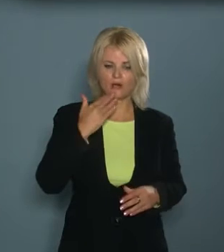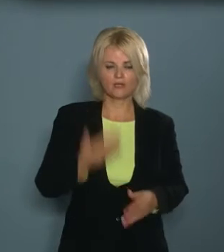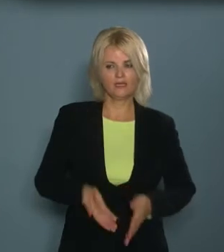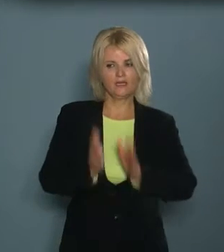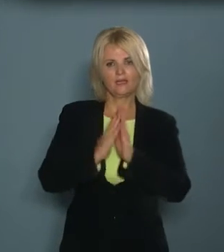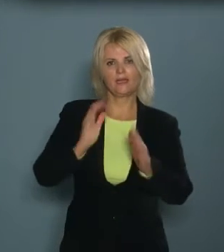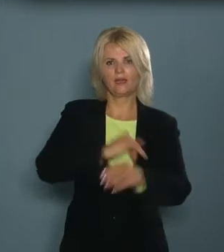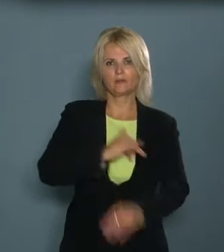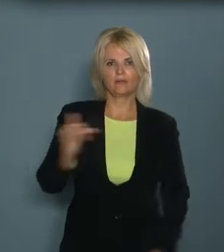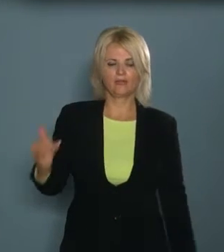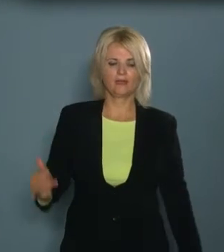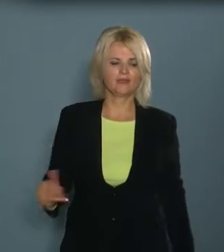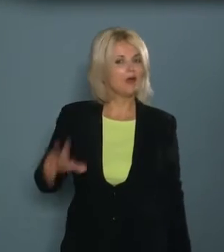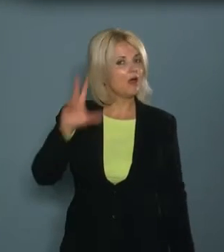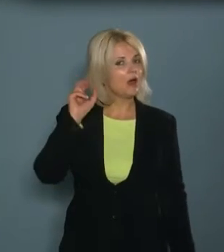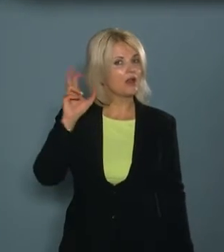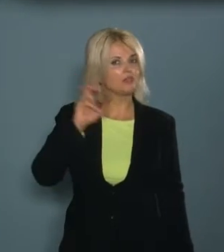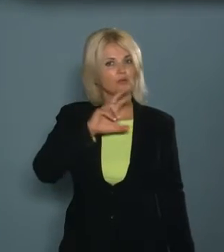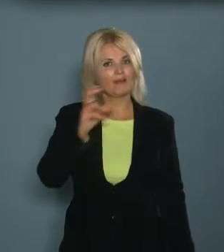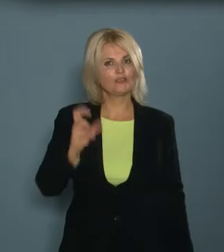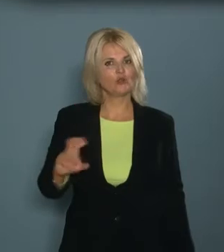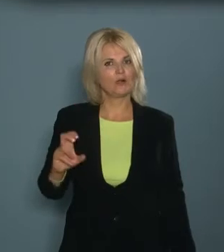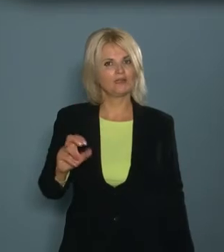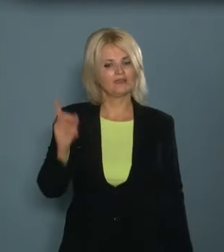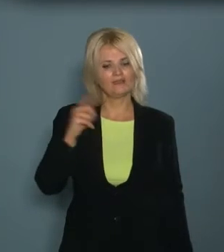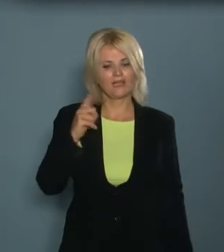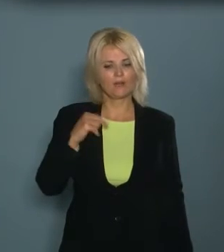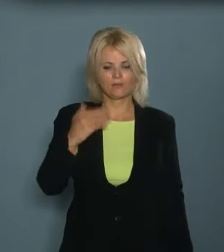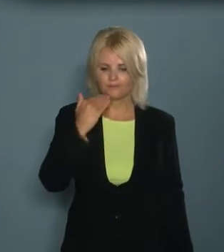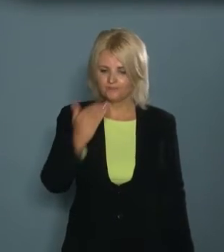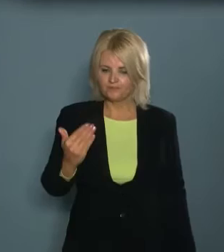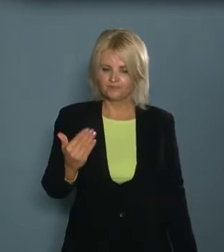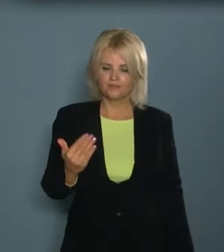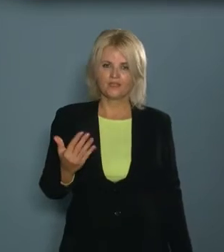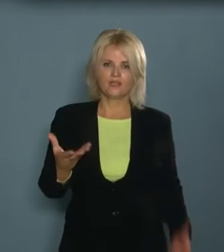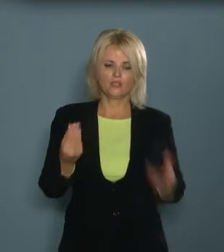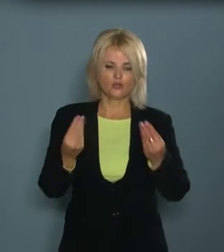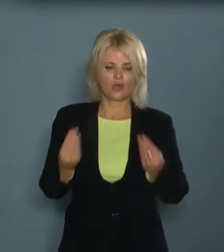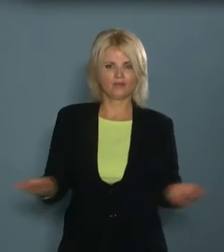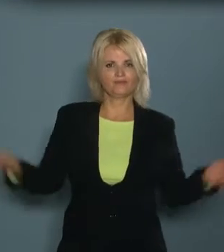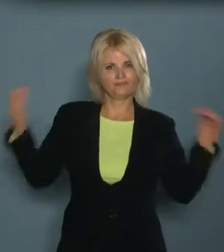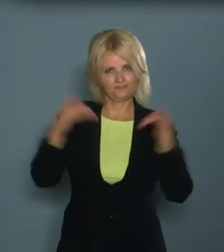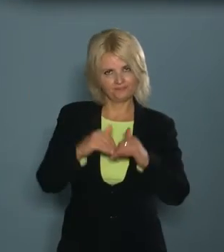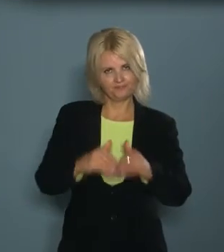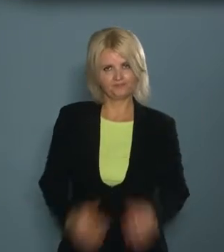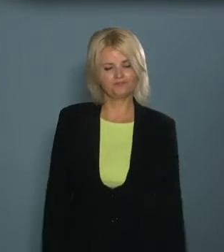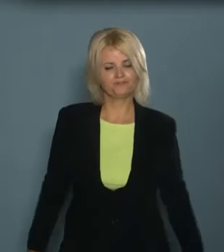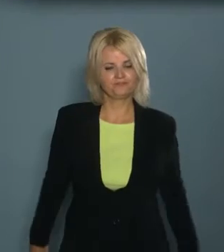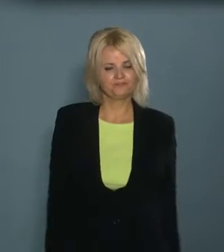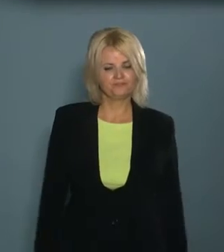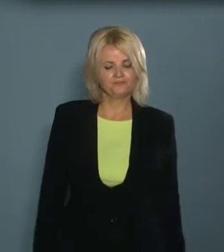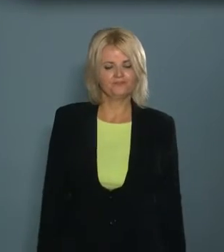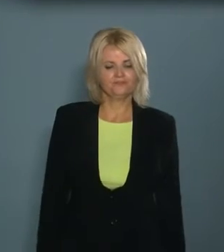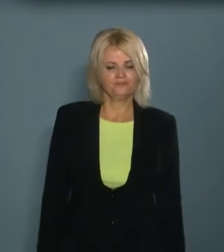arra kérek mindenkit, hogy hallgassuk meg Zsoltot ebben a témában. Köszönöm szépen, hogy ilyen szép számmal eljöttek ma este.